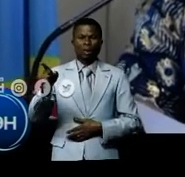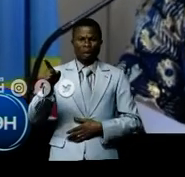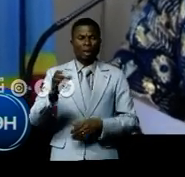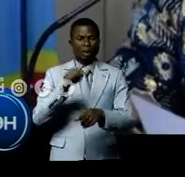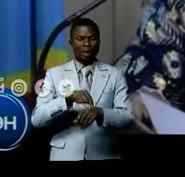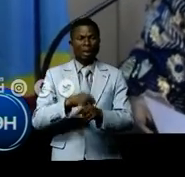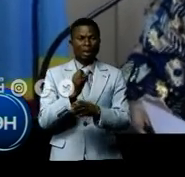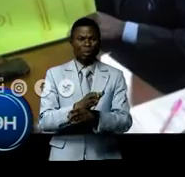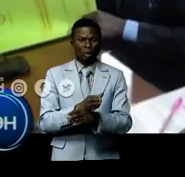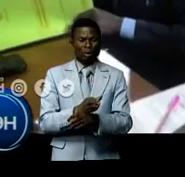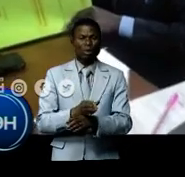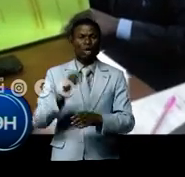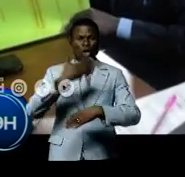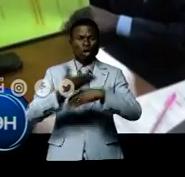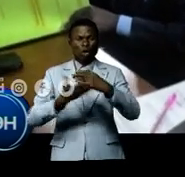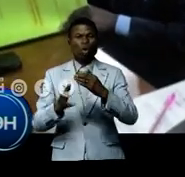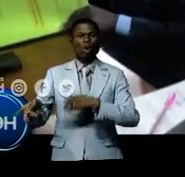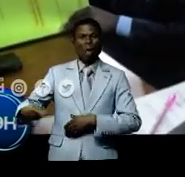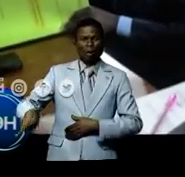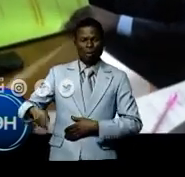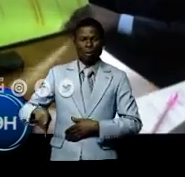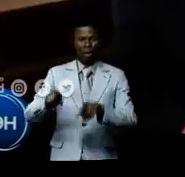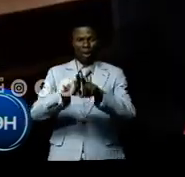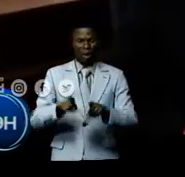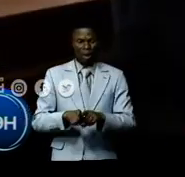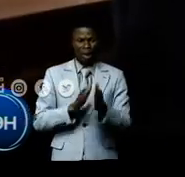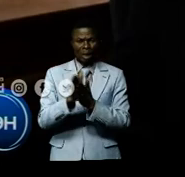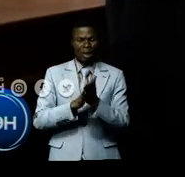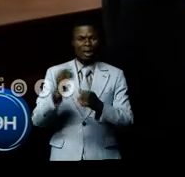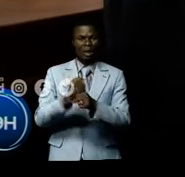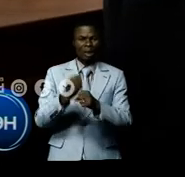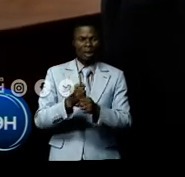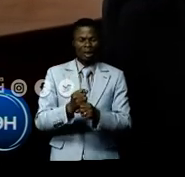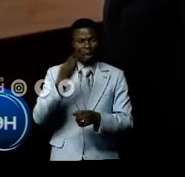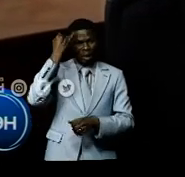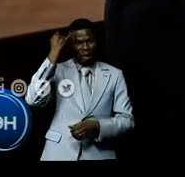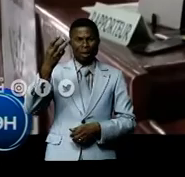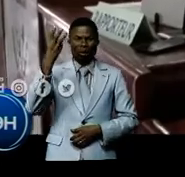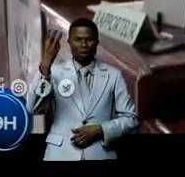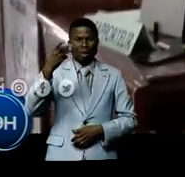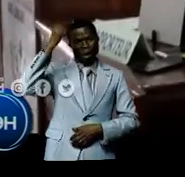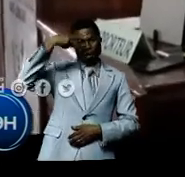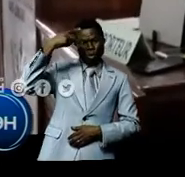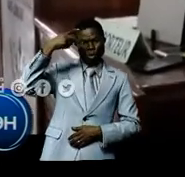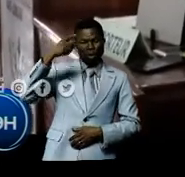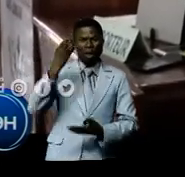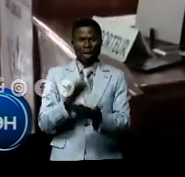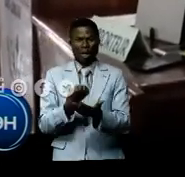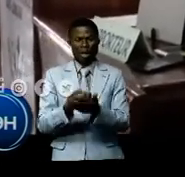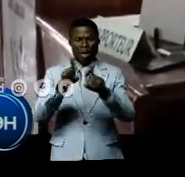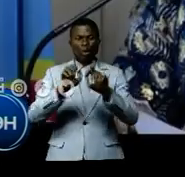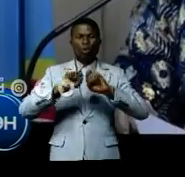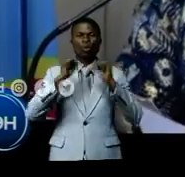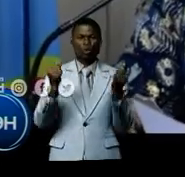temps de s'occuper de la reconstruction de la province. Elle a axé son programme d'action sur 3 piliers, à savoir politique, économique et